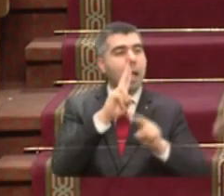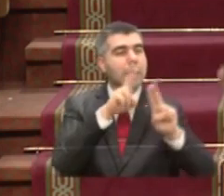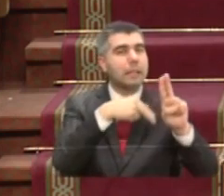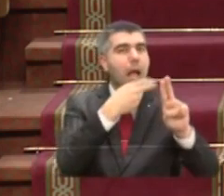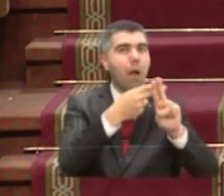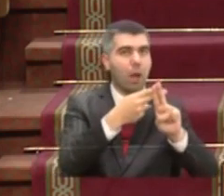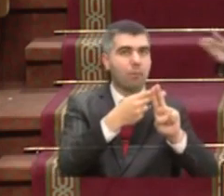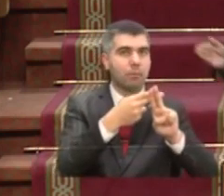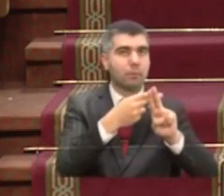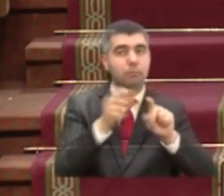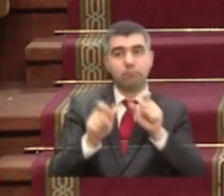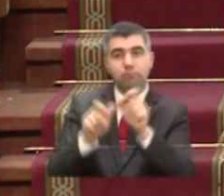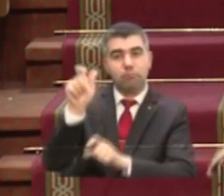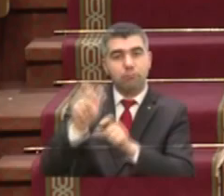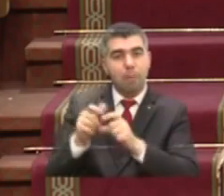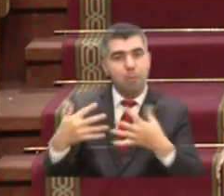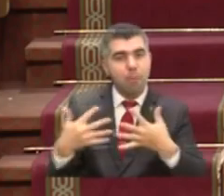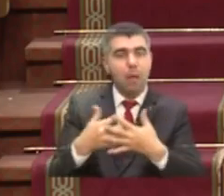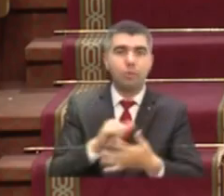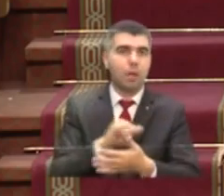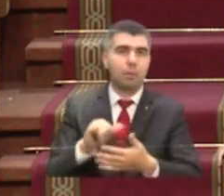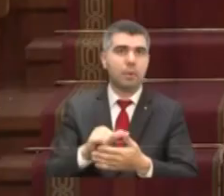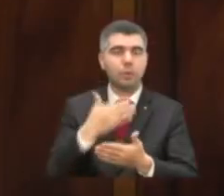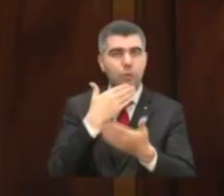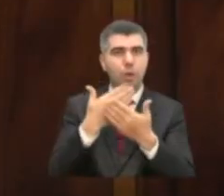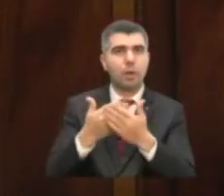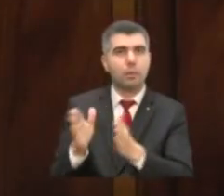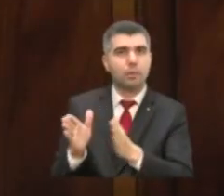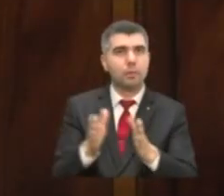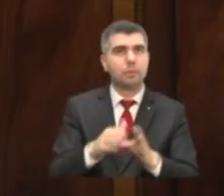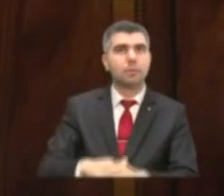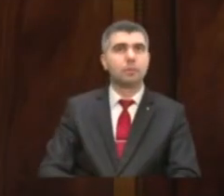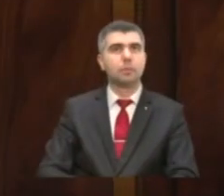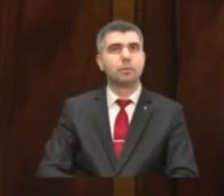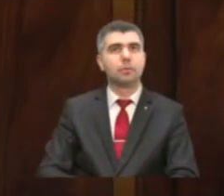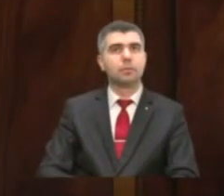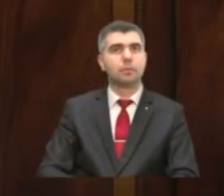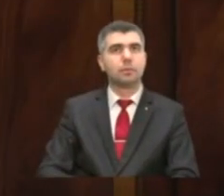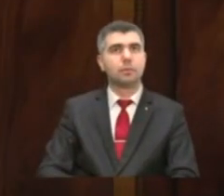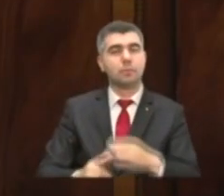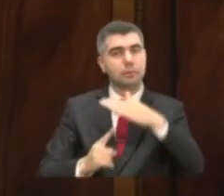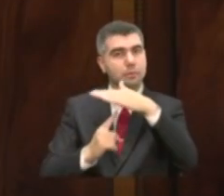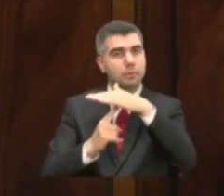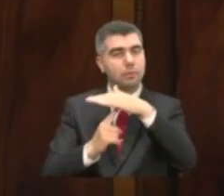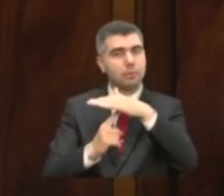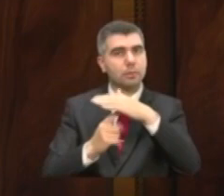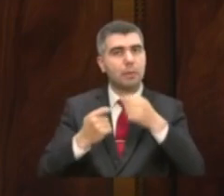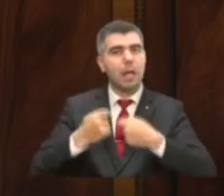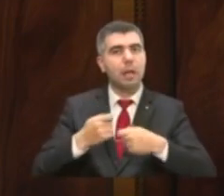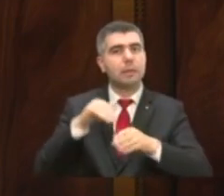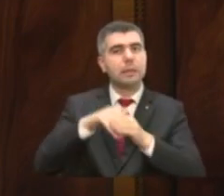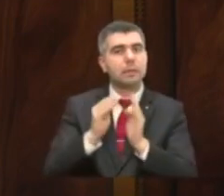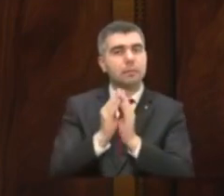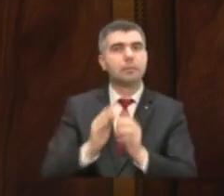الحكومة ماشي لبعضياتنا البعض. شكرا. السيد الرئيس لكم الكلمة، ومن بعد السيد النائب.